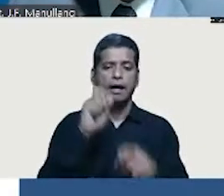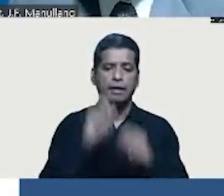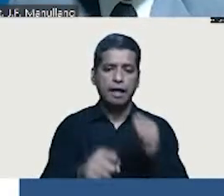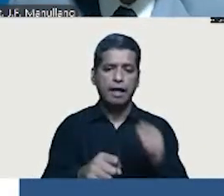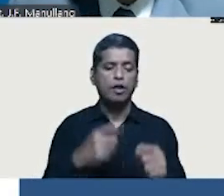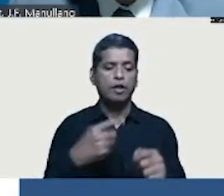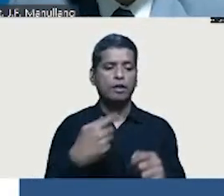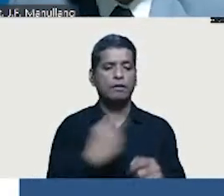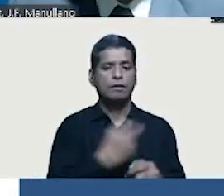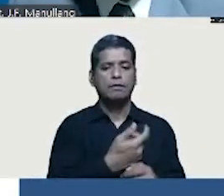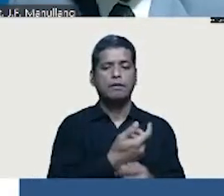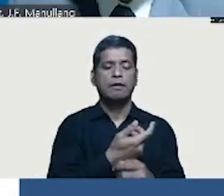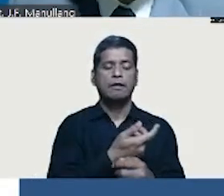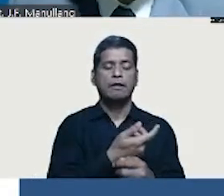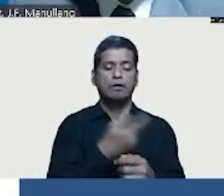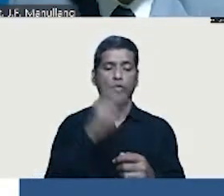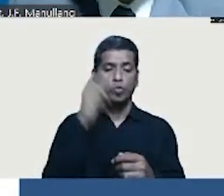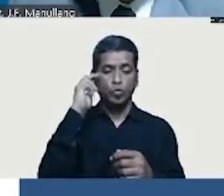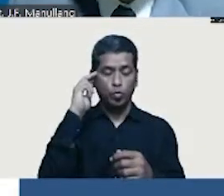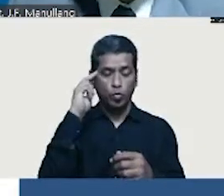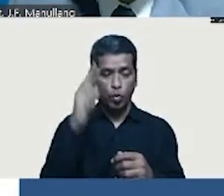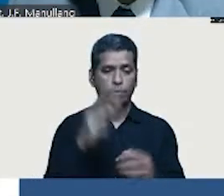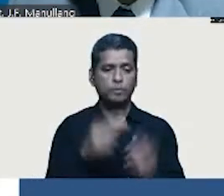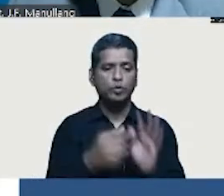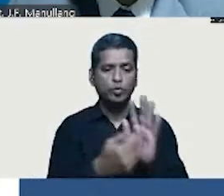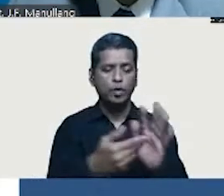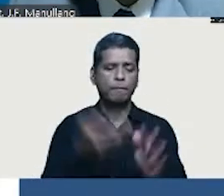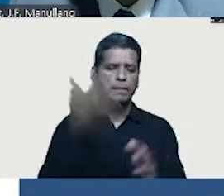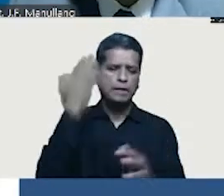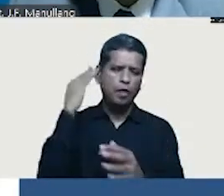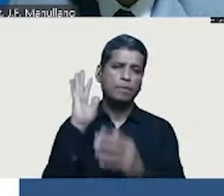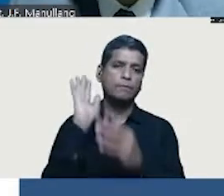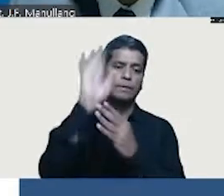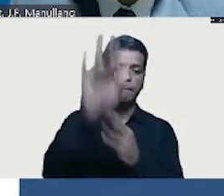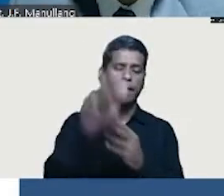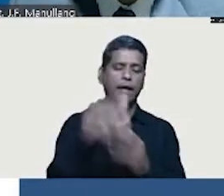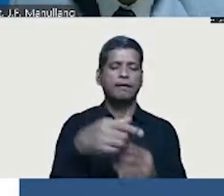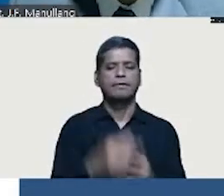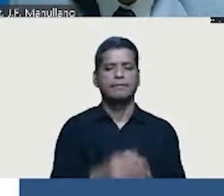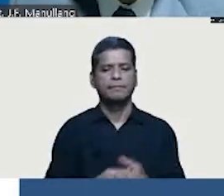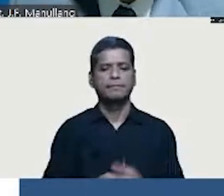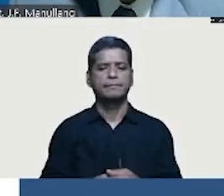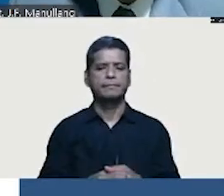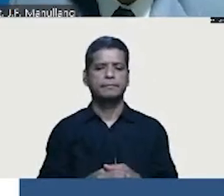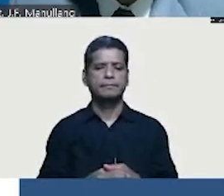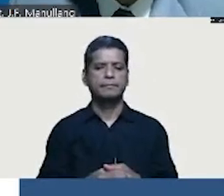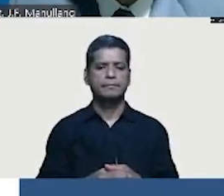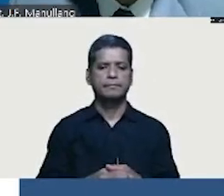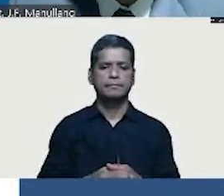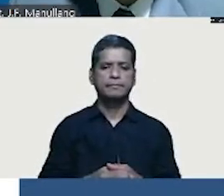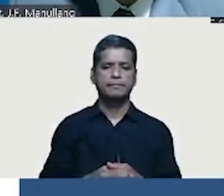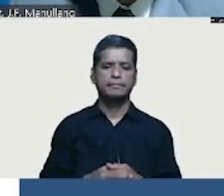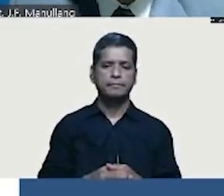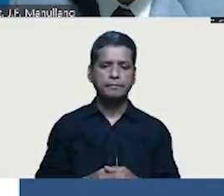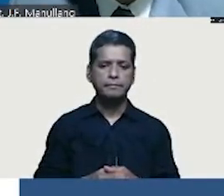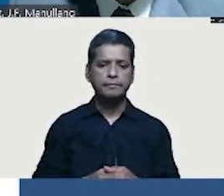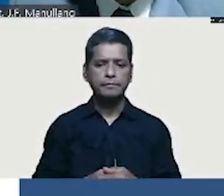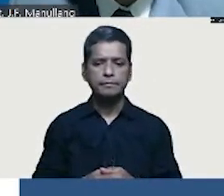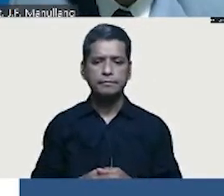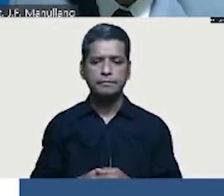masa lalu masa kini dan masa mendatang Nabi Amos